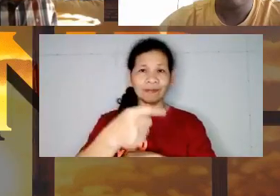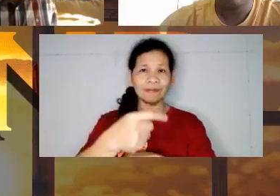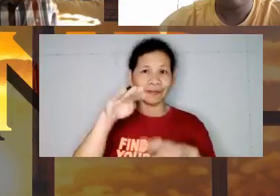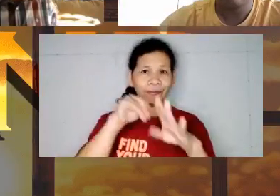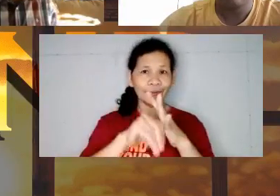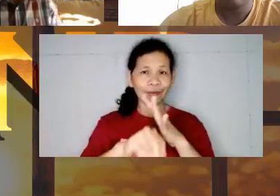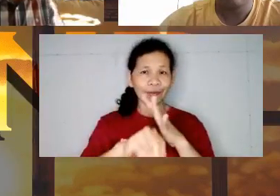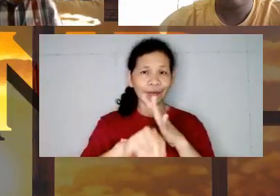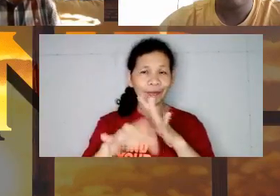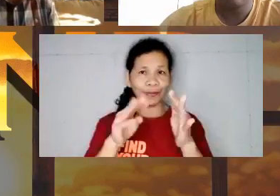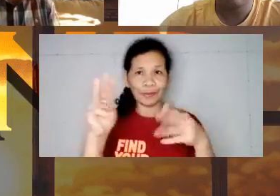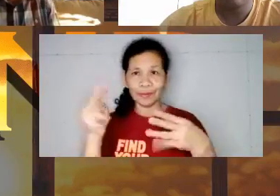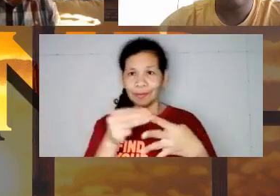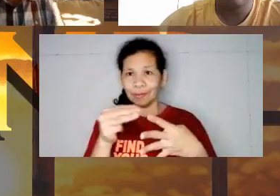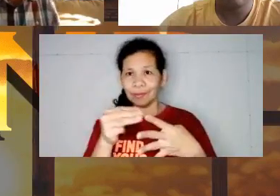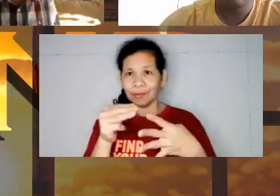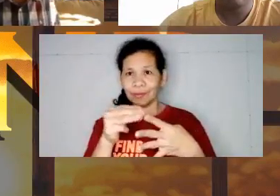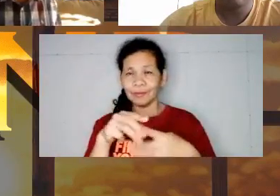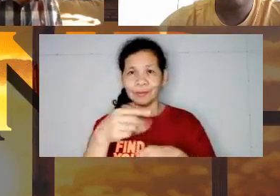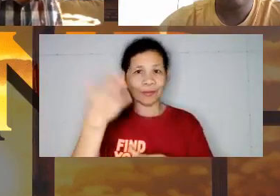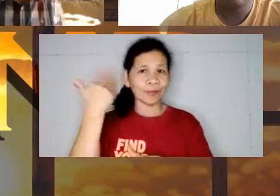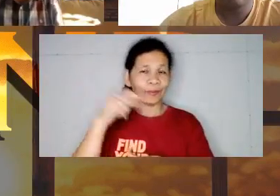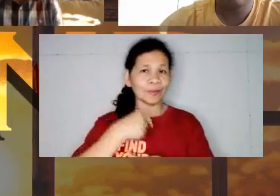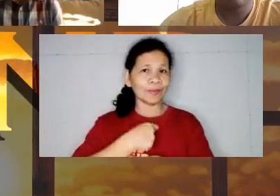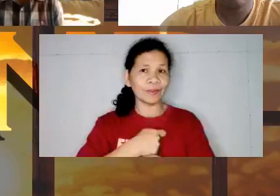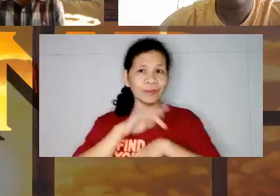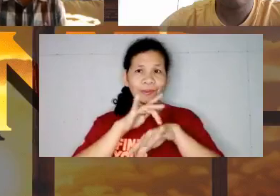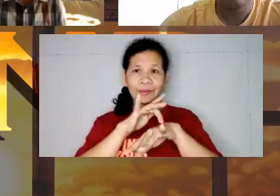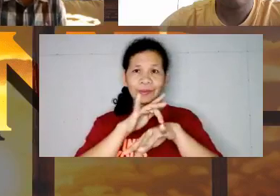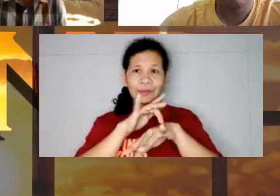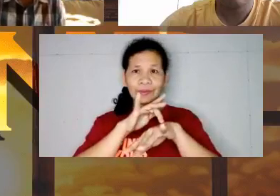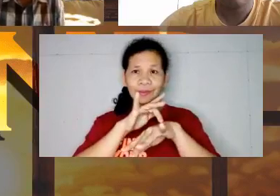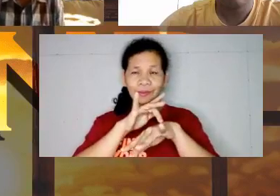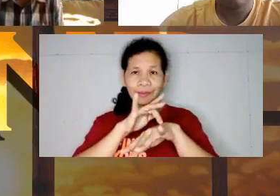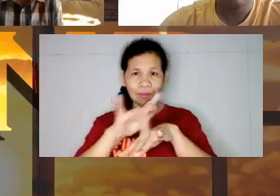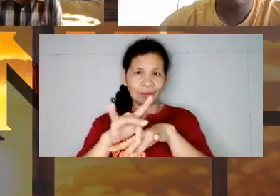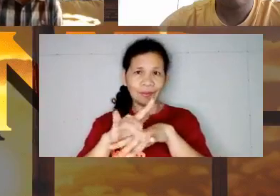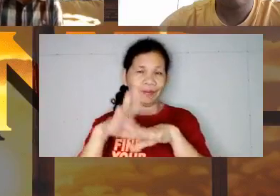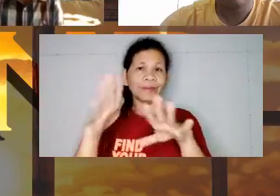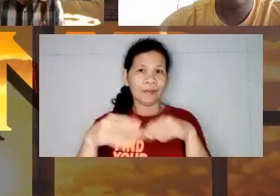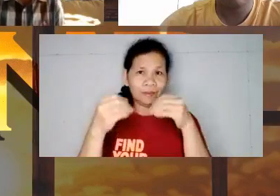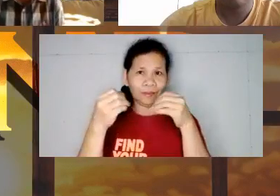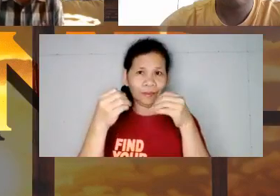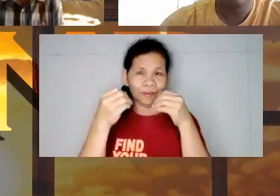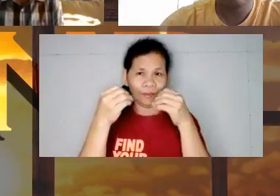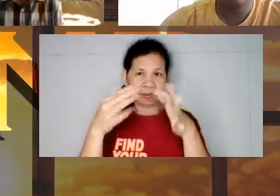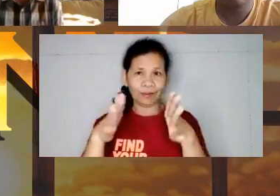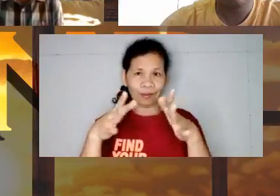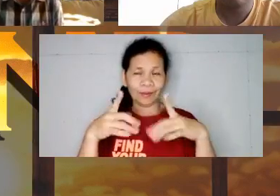at inyong pinatuloy. Ako'y walang maisuot at inyong dinamitan. nagkasakit at inyong